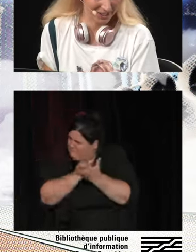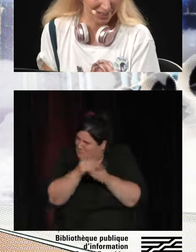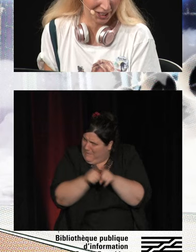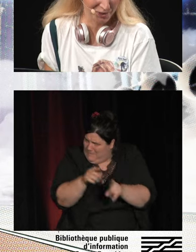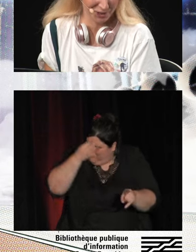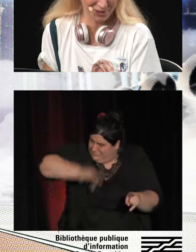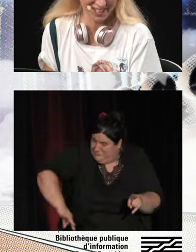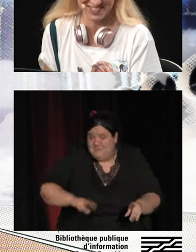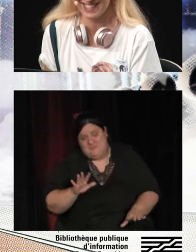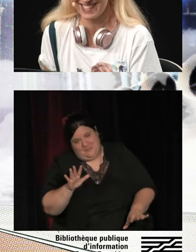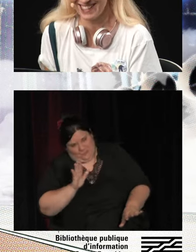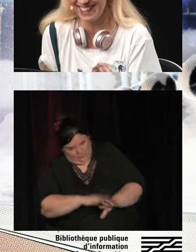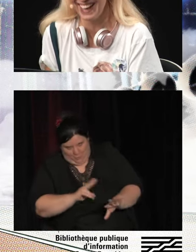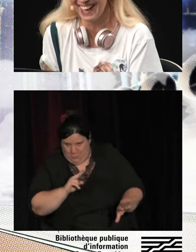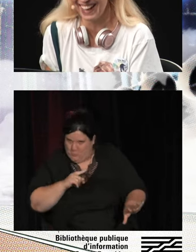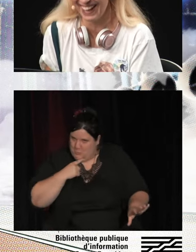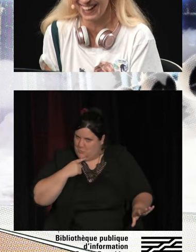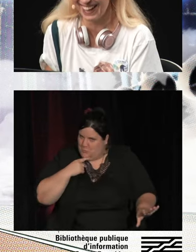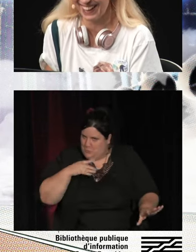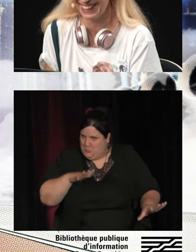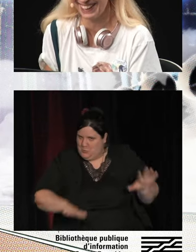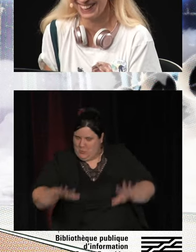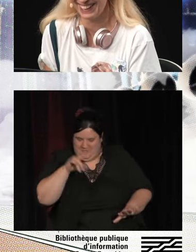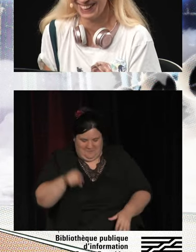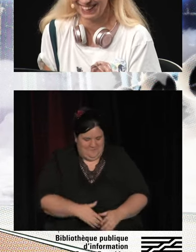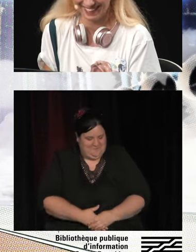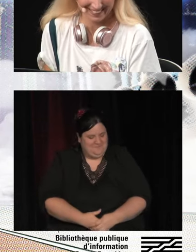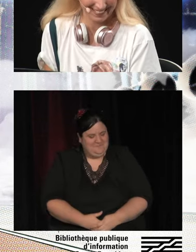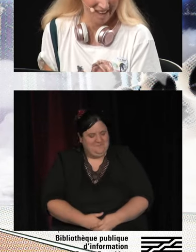Alors, pire course, no lies detected.